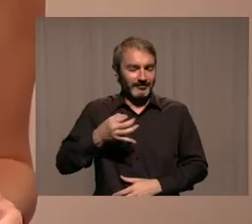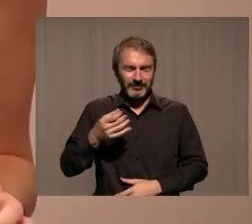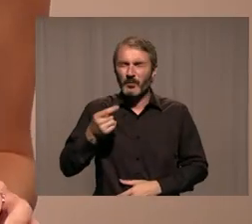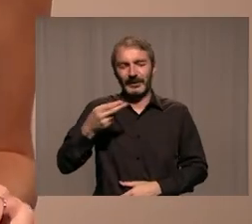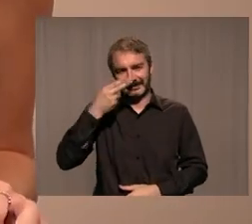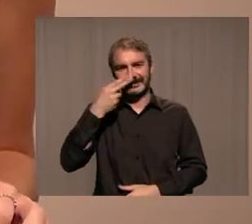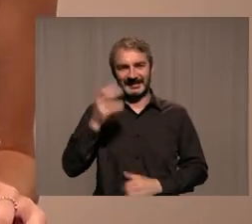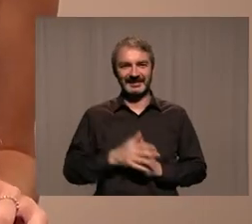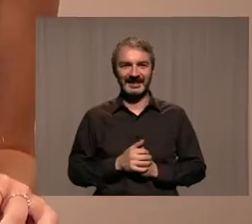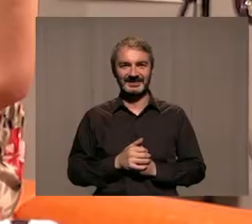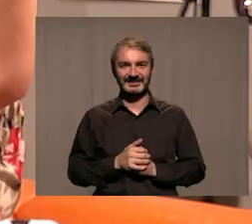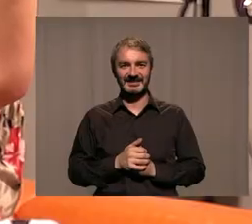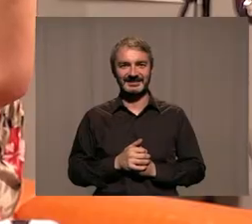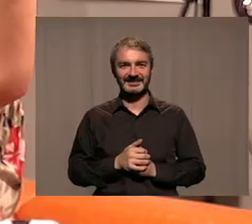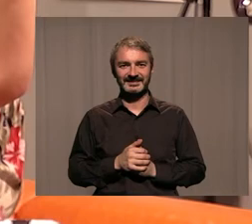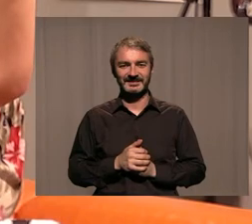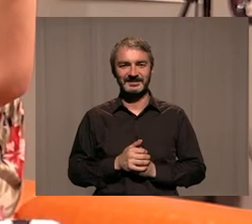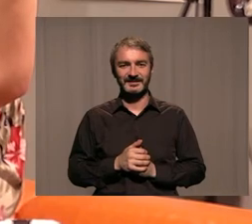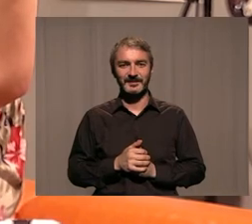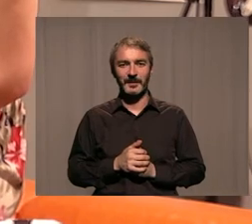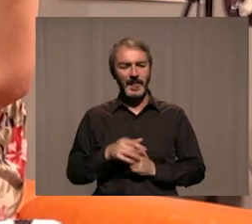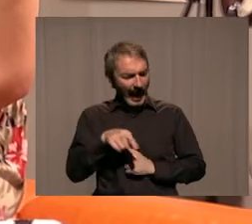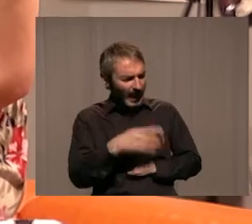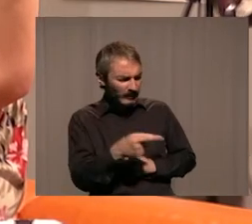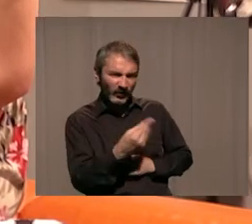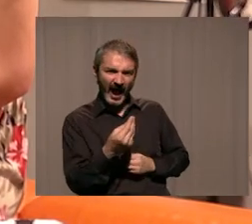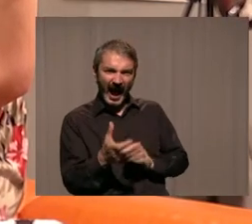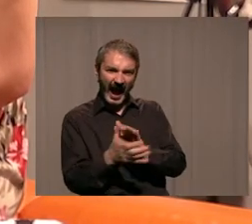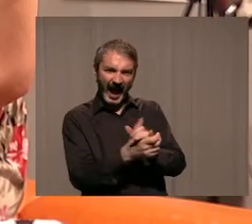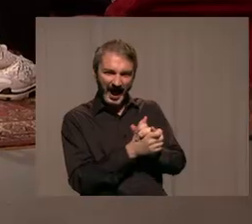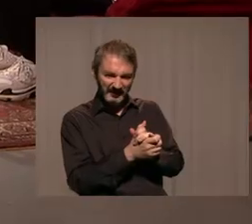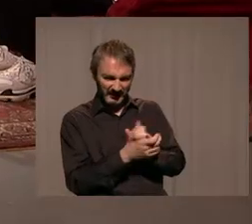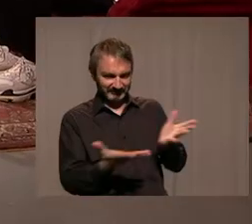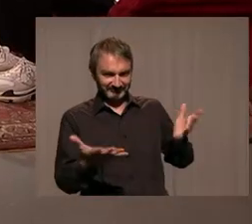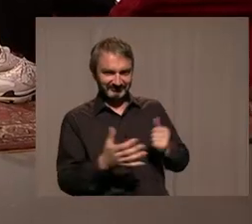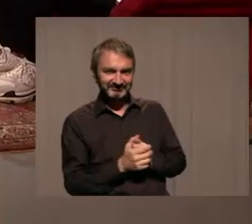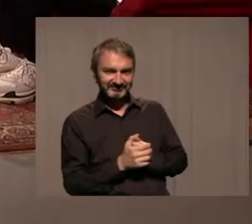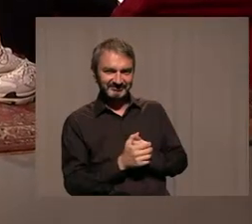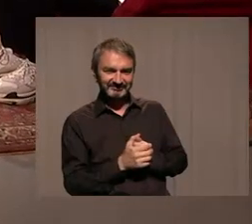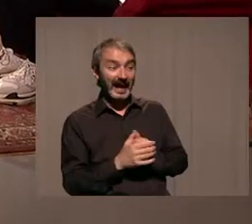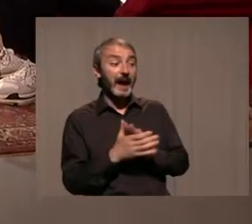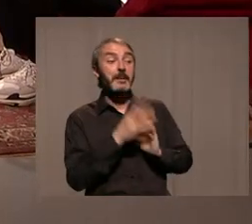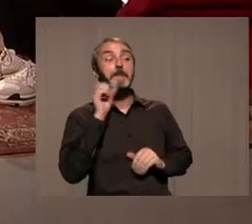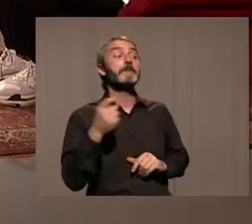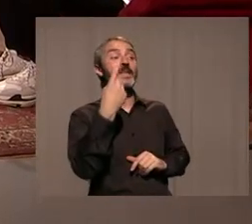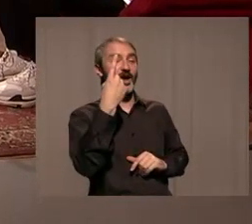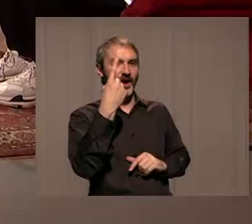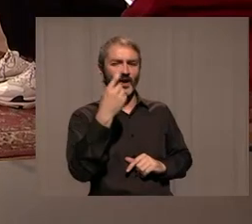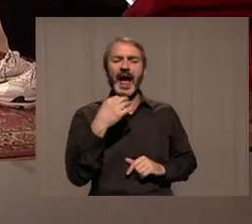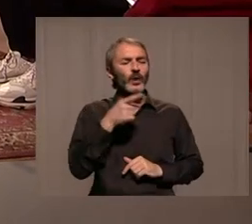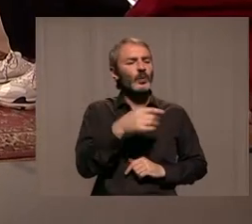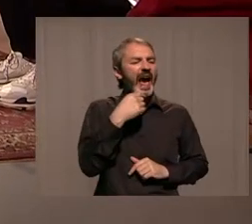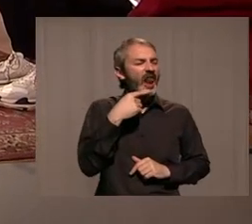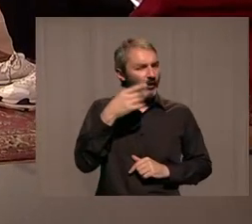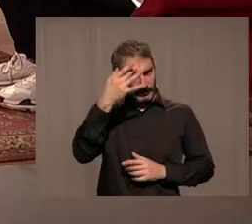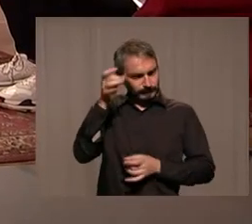interessant. No perdeu les amistats, que feu ara... No, aquí no, esperem que no. Ben fet. De les millors. Hi ha alguna cosa que no